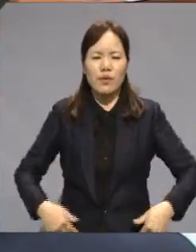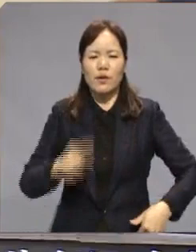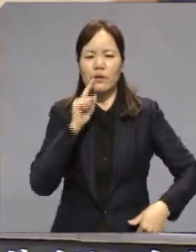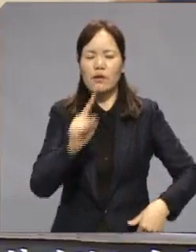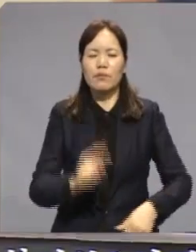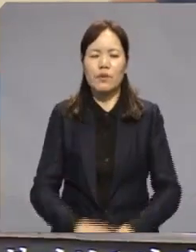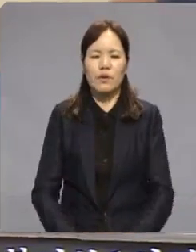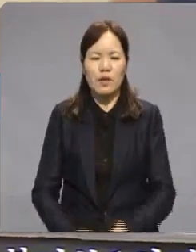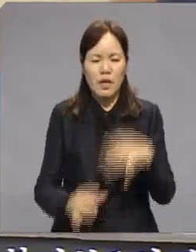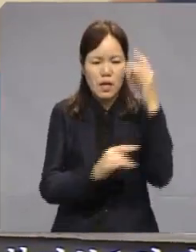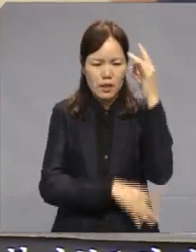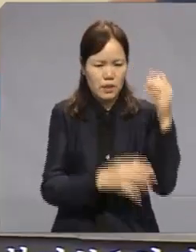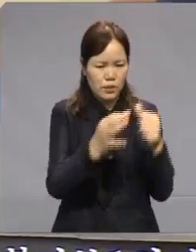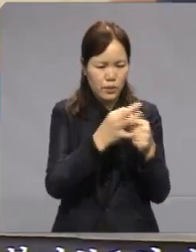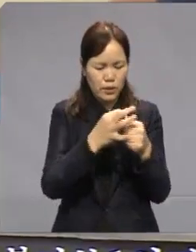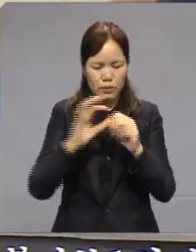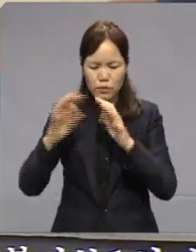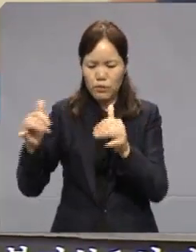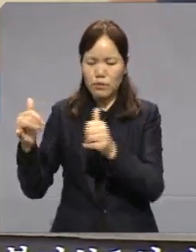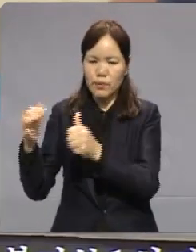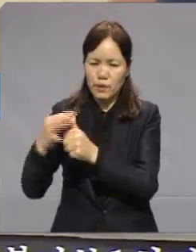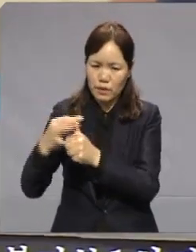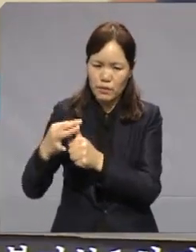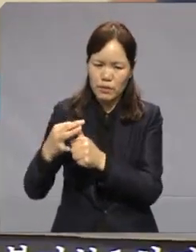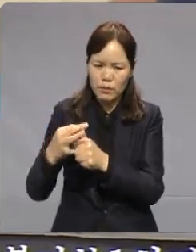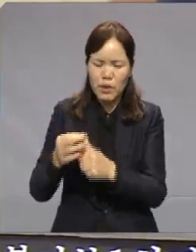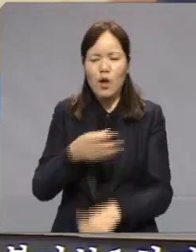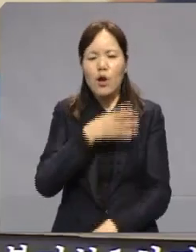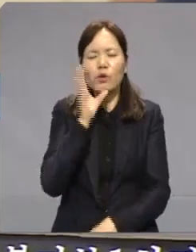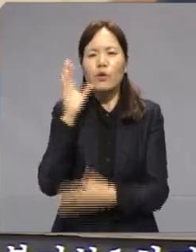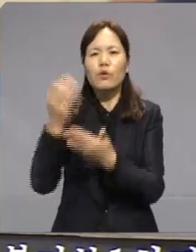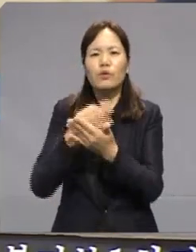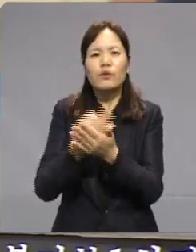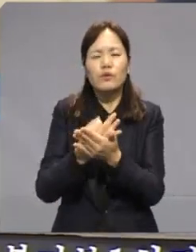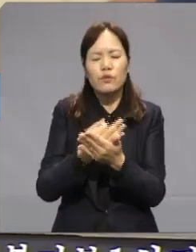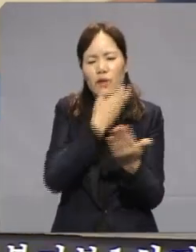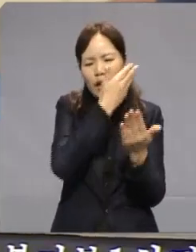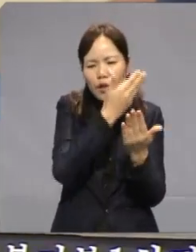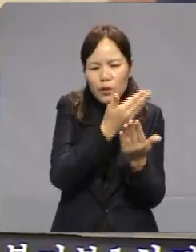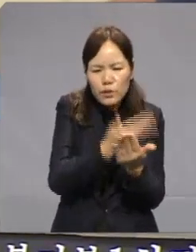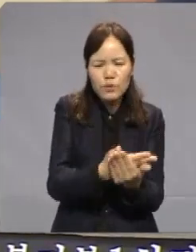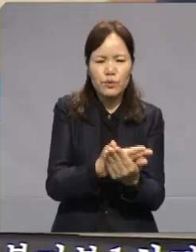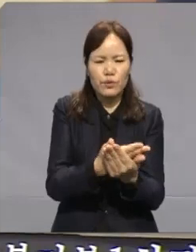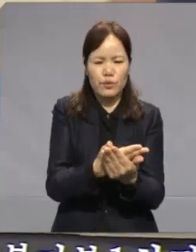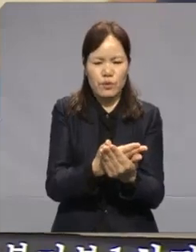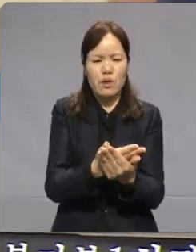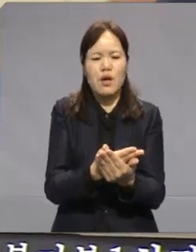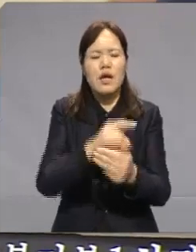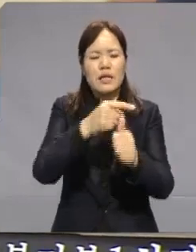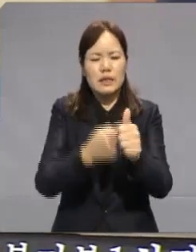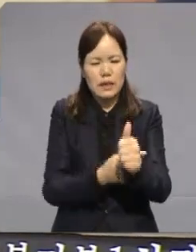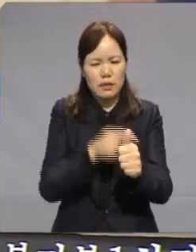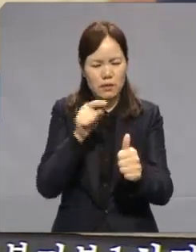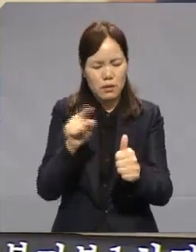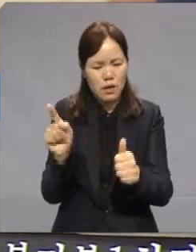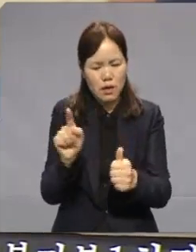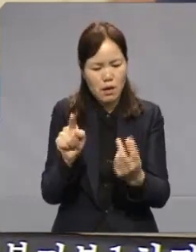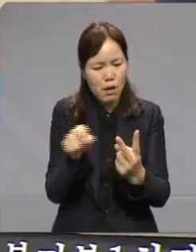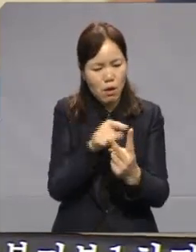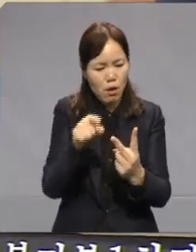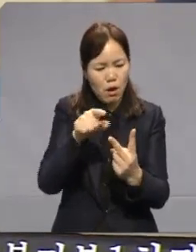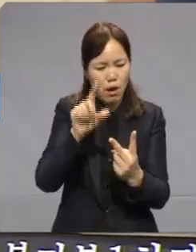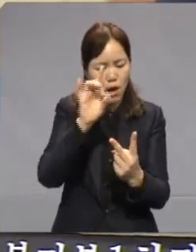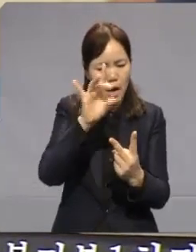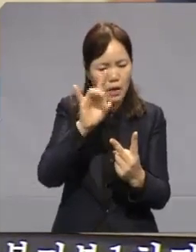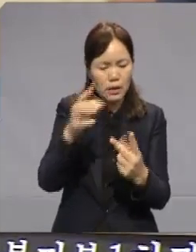주장했습니다. 기초연금과 국민연금이 노후소득에 있어서 굉장히 중요한 소득원이기 때문에 이것을 어느 하나를 먼저